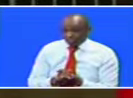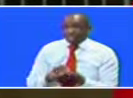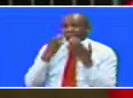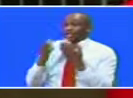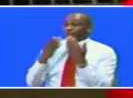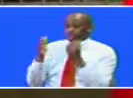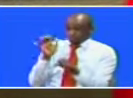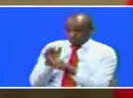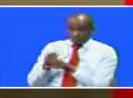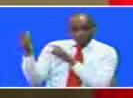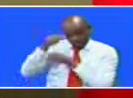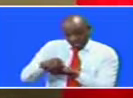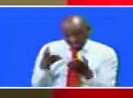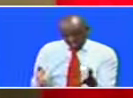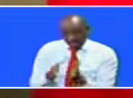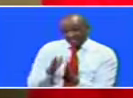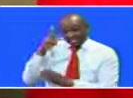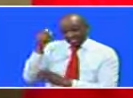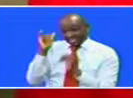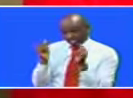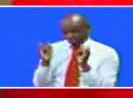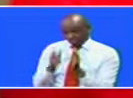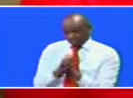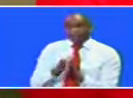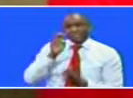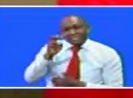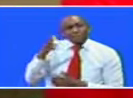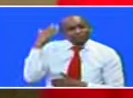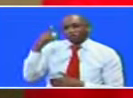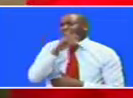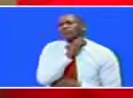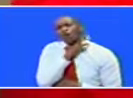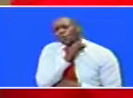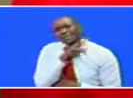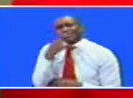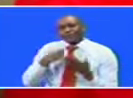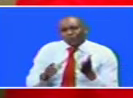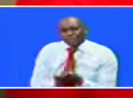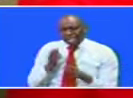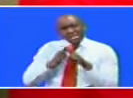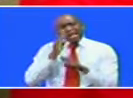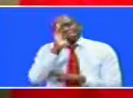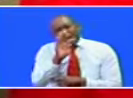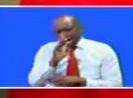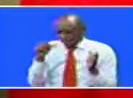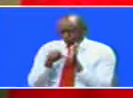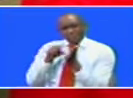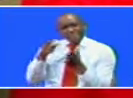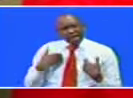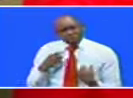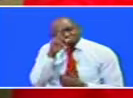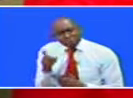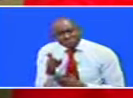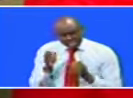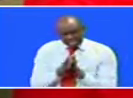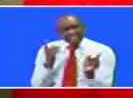sana kwa kuweza kujiunga katika KT News. Niliona hapo awali ulikuwa nalalamika kwamba jina lako lilikuwa na hitilafu